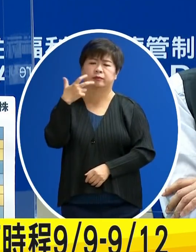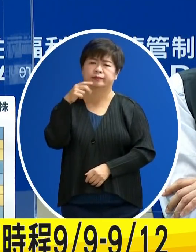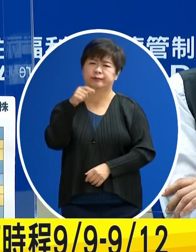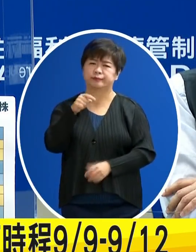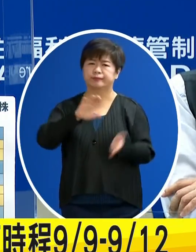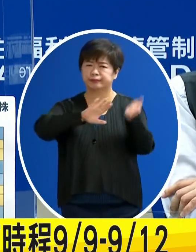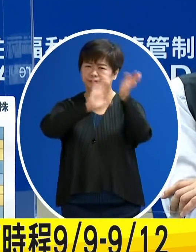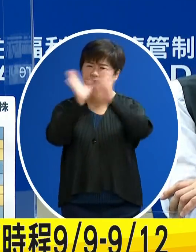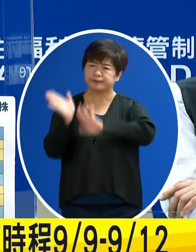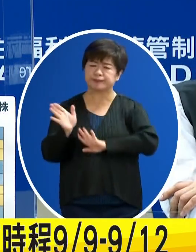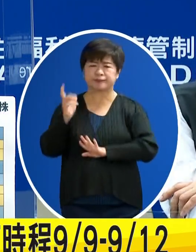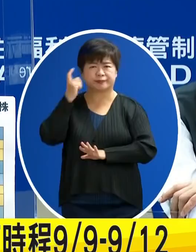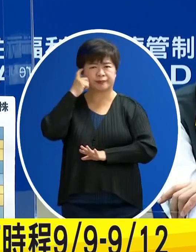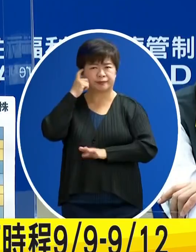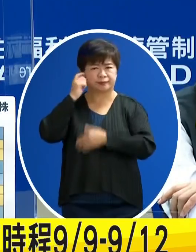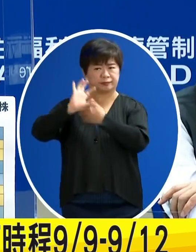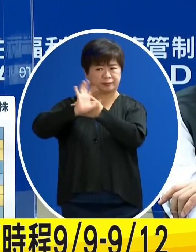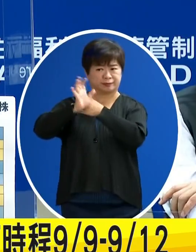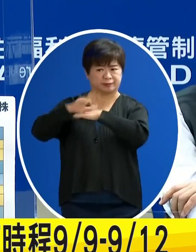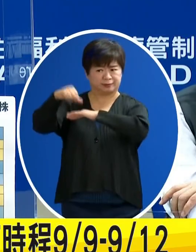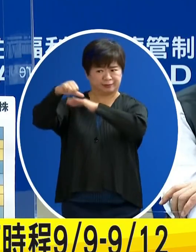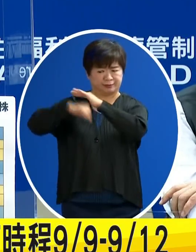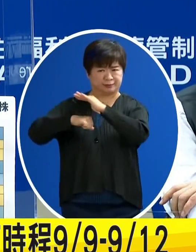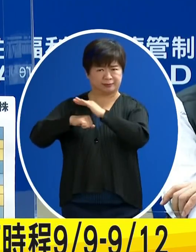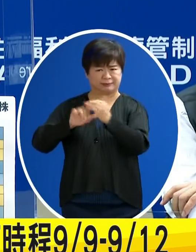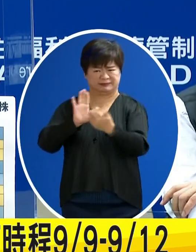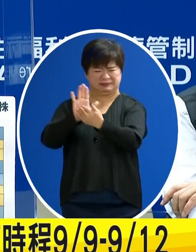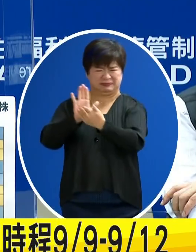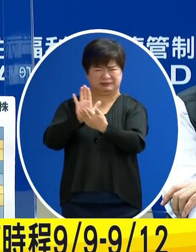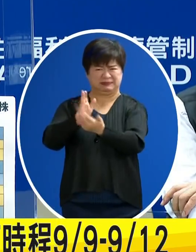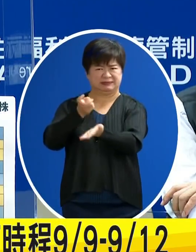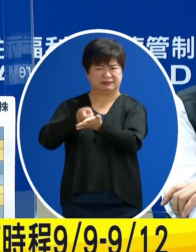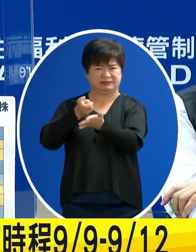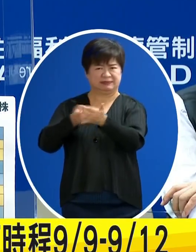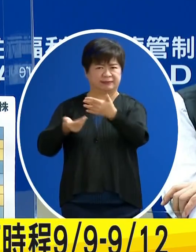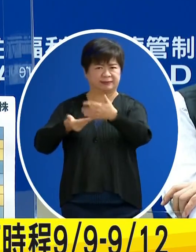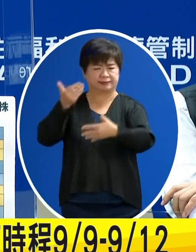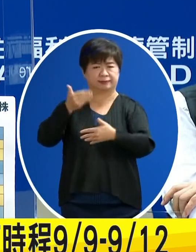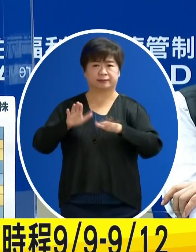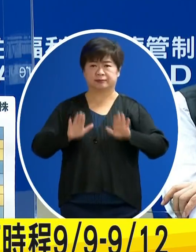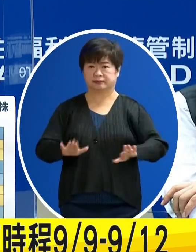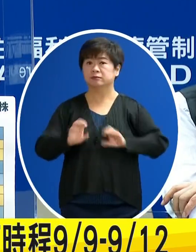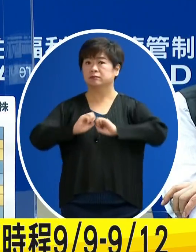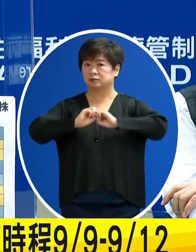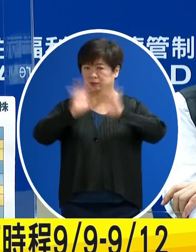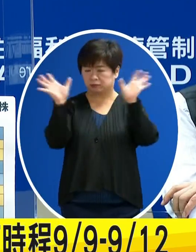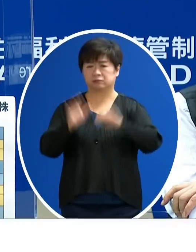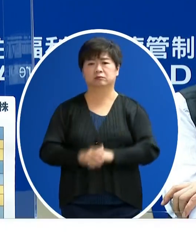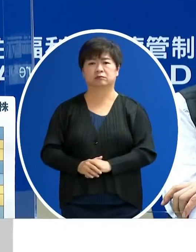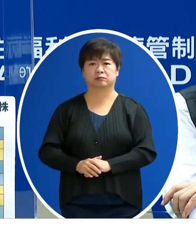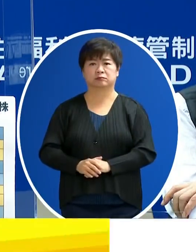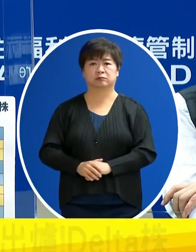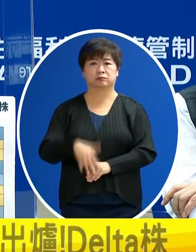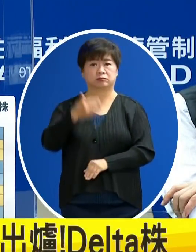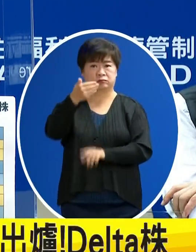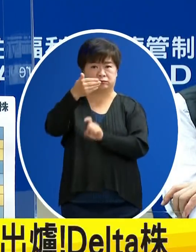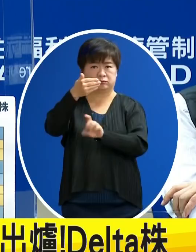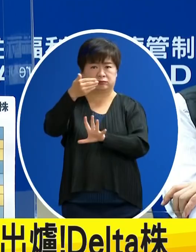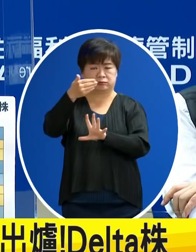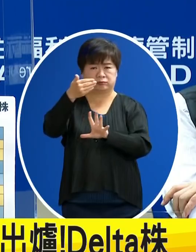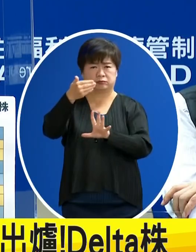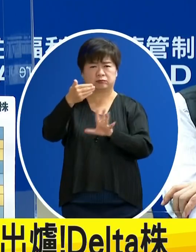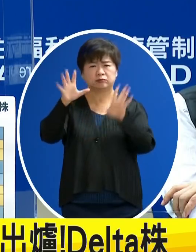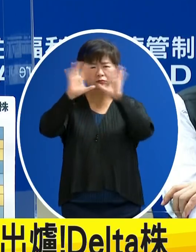哈，为了让整体的边境能够好守得更好，所以我们是宣布，啊，从9月15号零